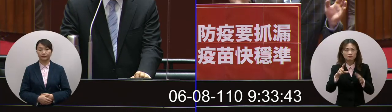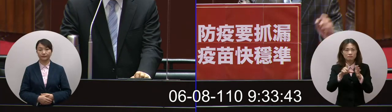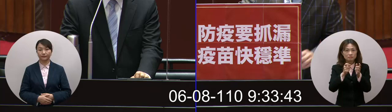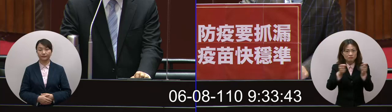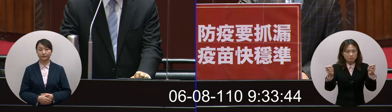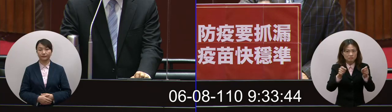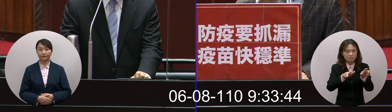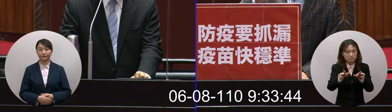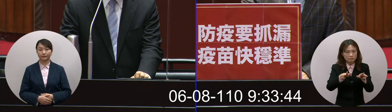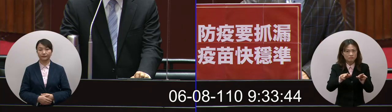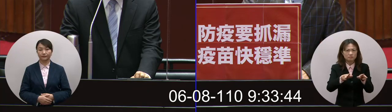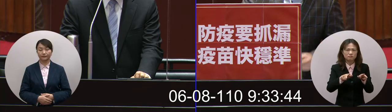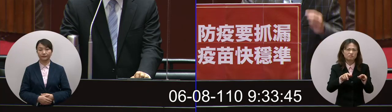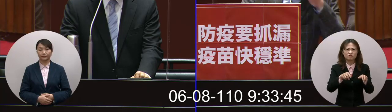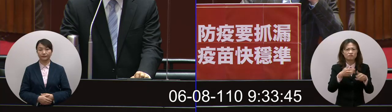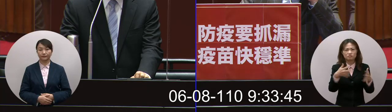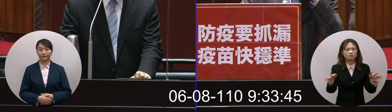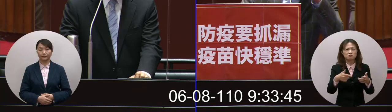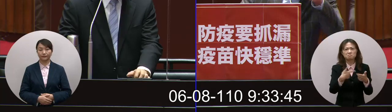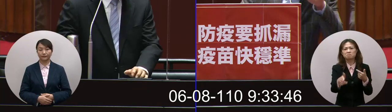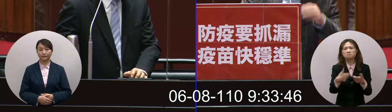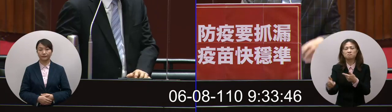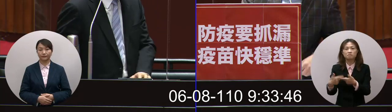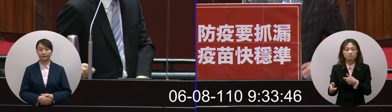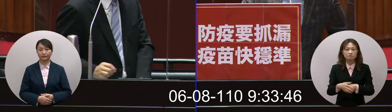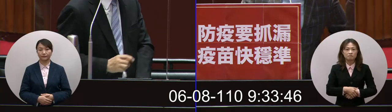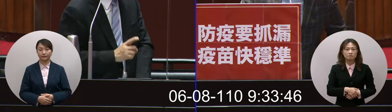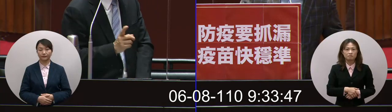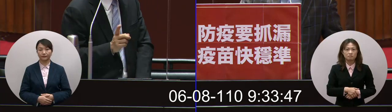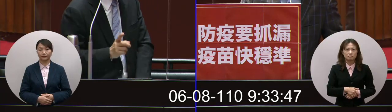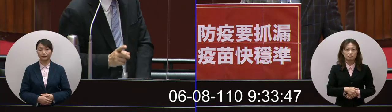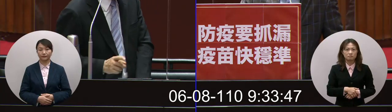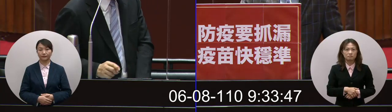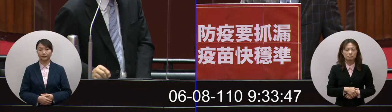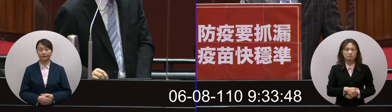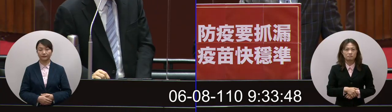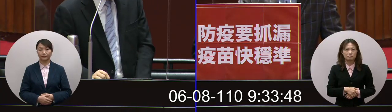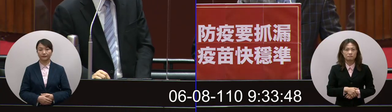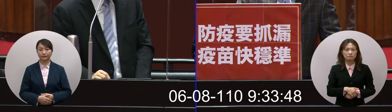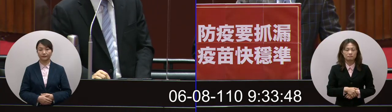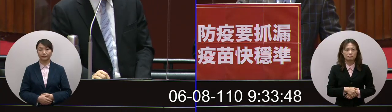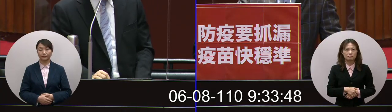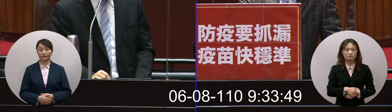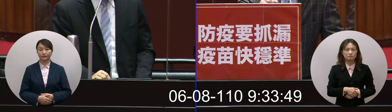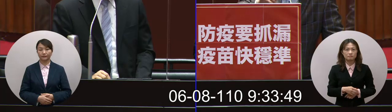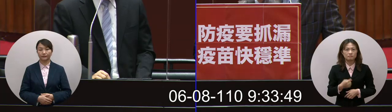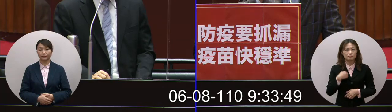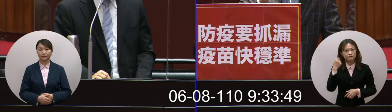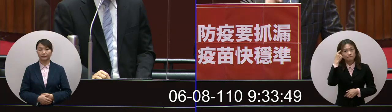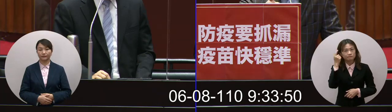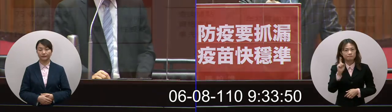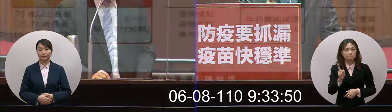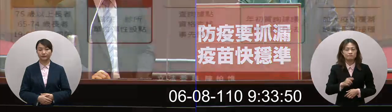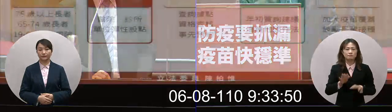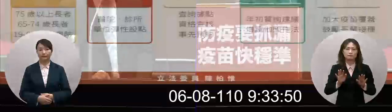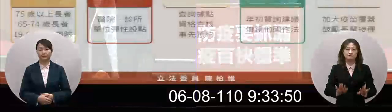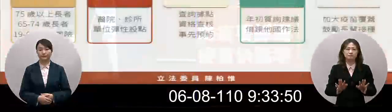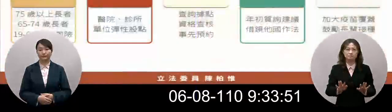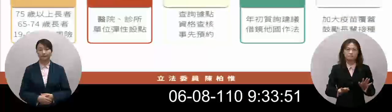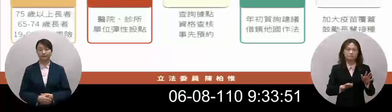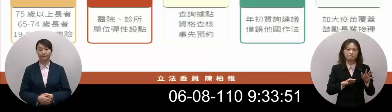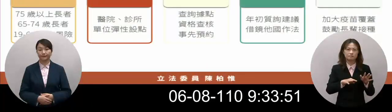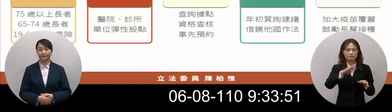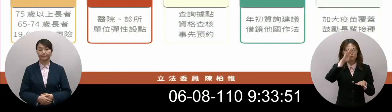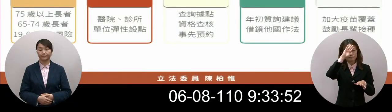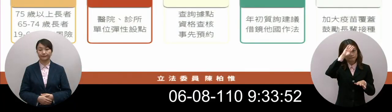足侪物件拢无适合用，包括实价登录地图，遐个物件拢毋是咱手机啊摕出来用到的物件。所以我的意思是，今仔日几个校